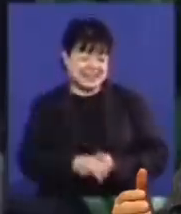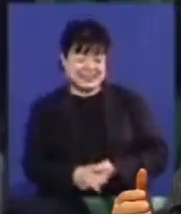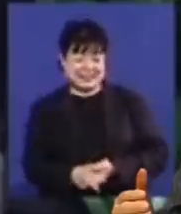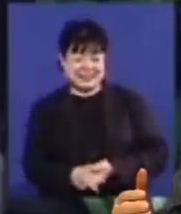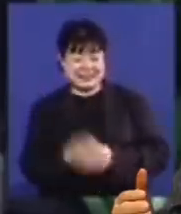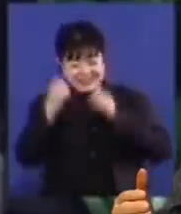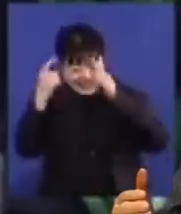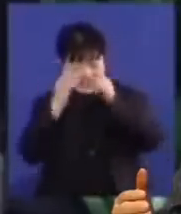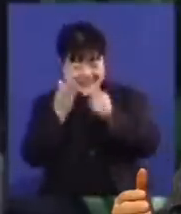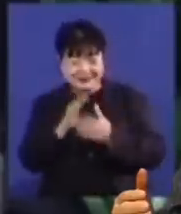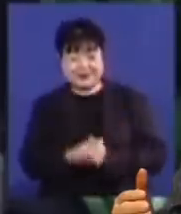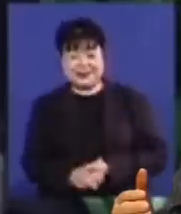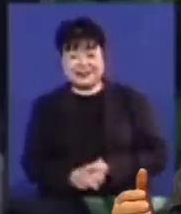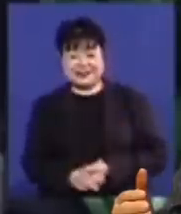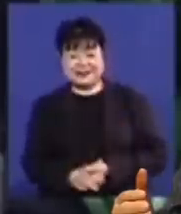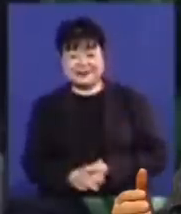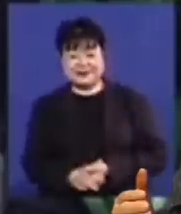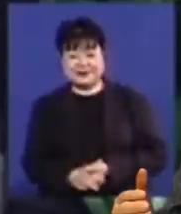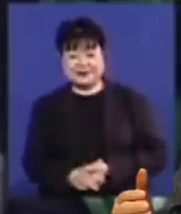깨달으십시오.